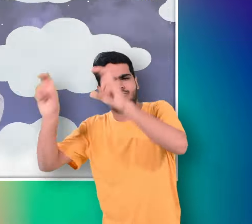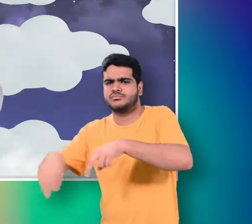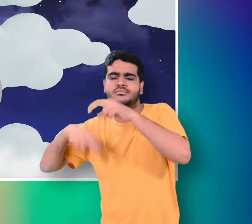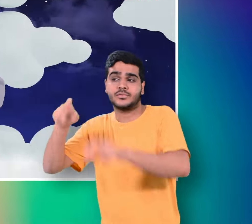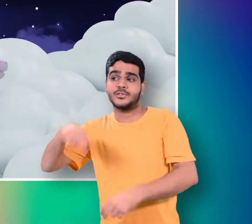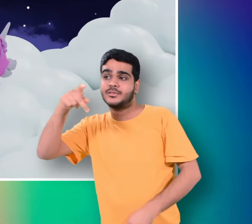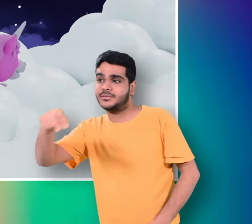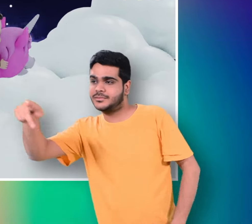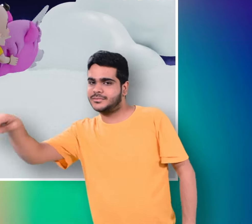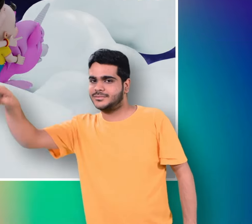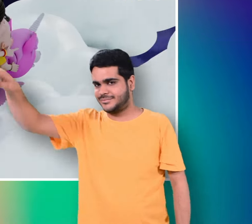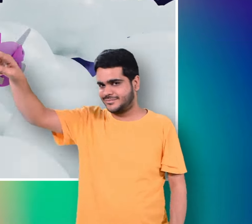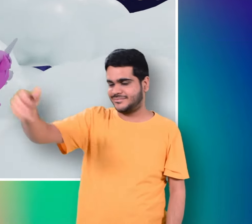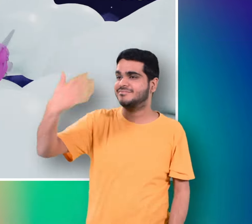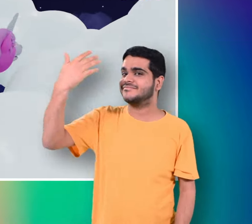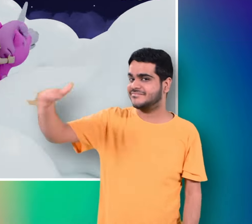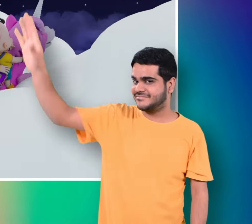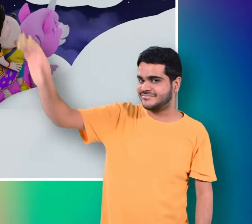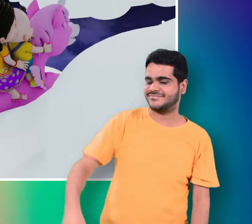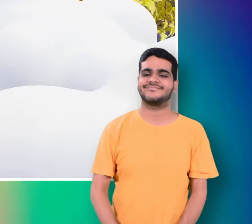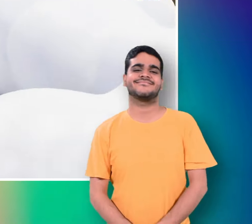दौड़ा घोड़ा दम उठा के